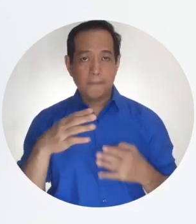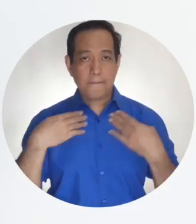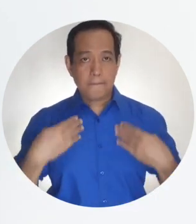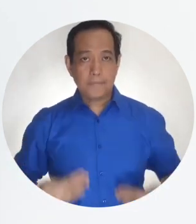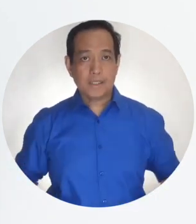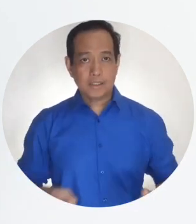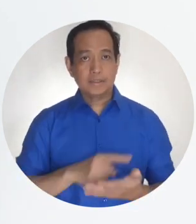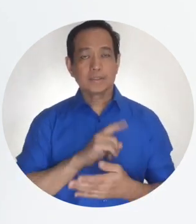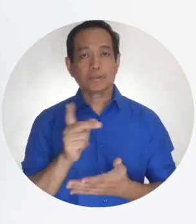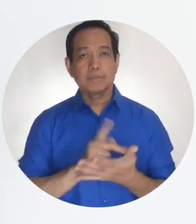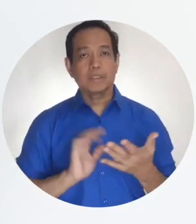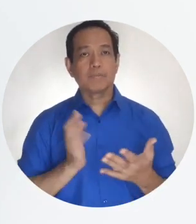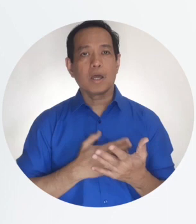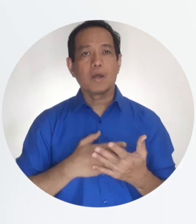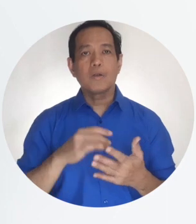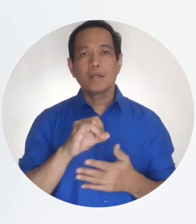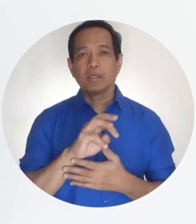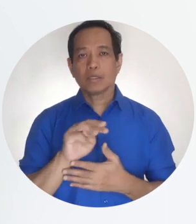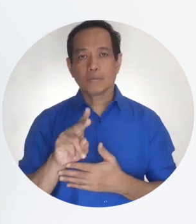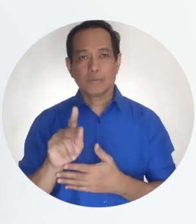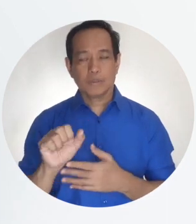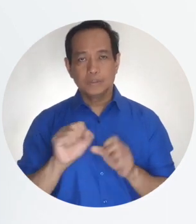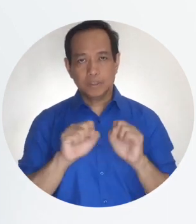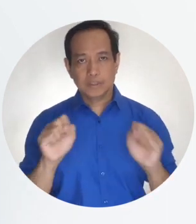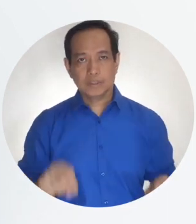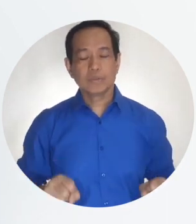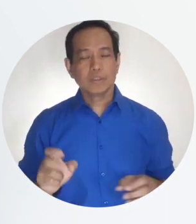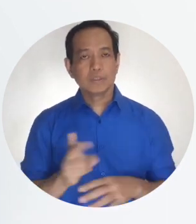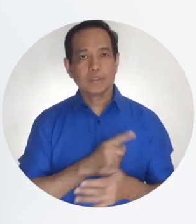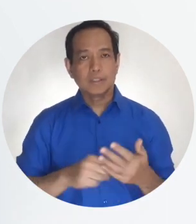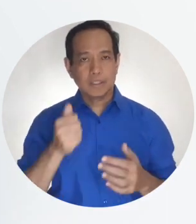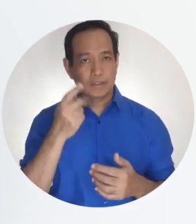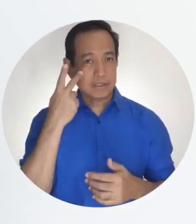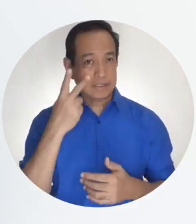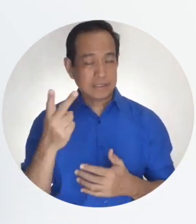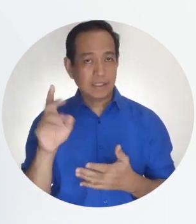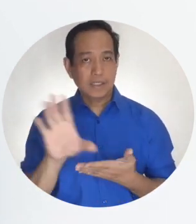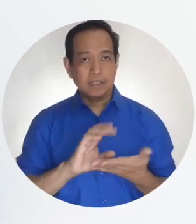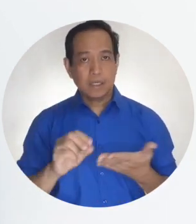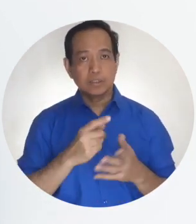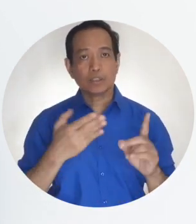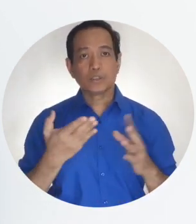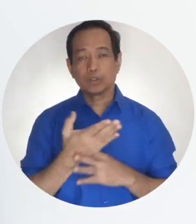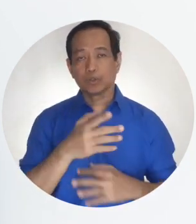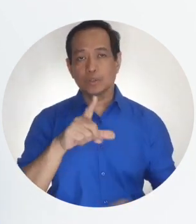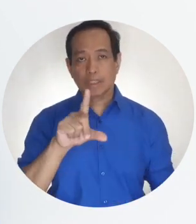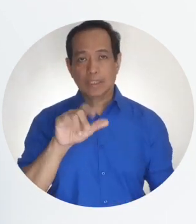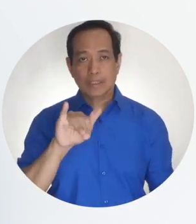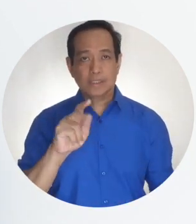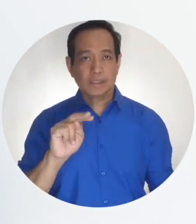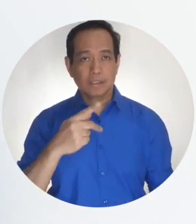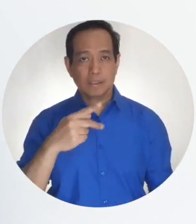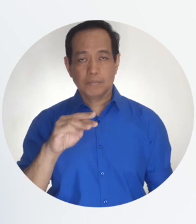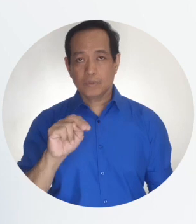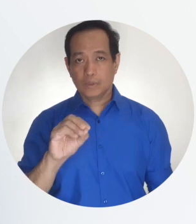At ito ay parte ng ating immune system. Kadalasan makikita ang cancer sa mga